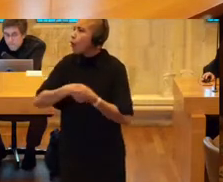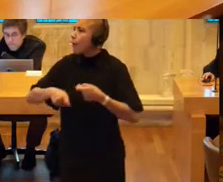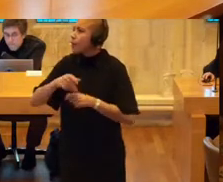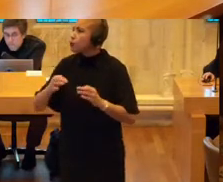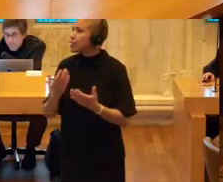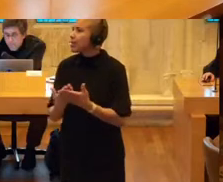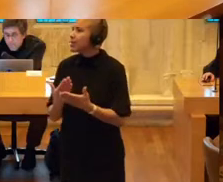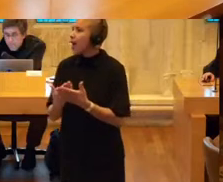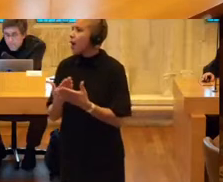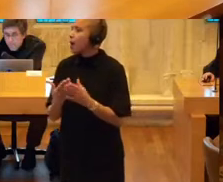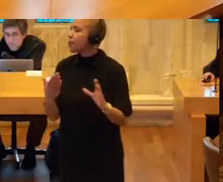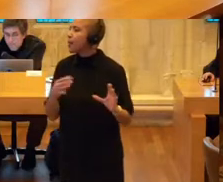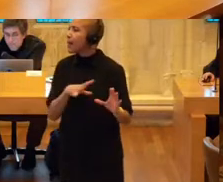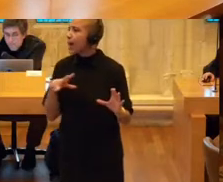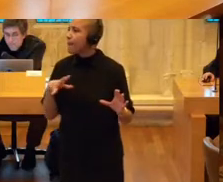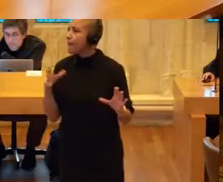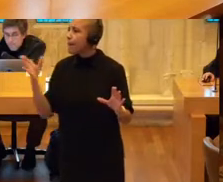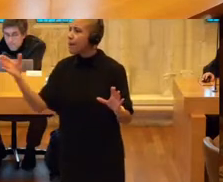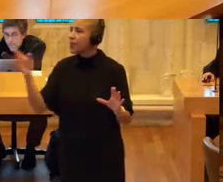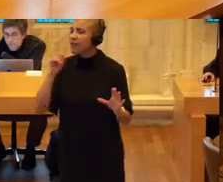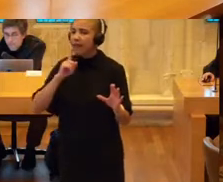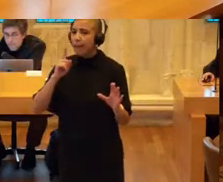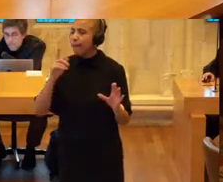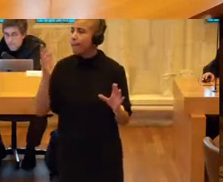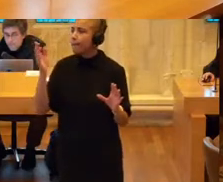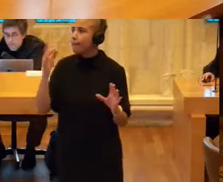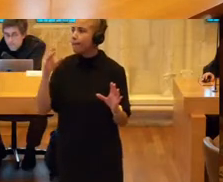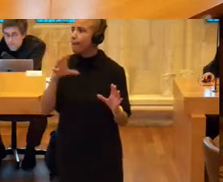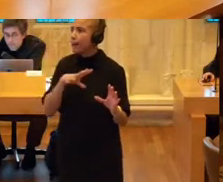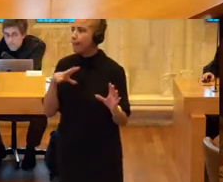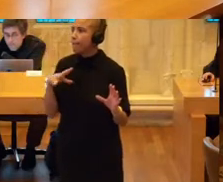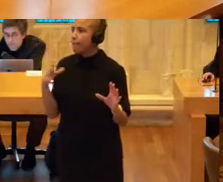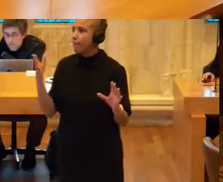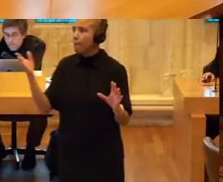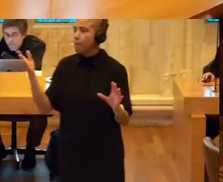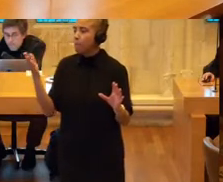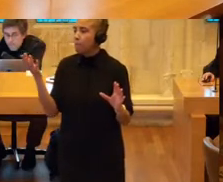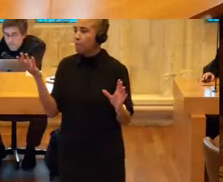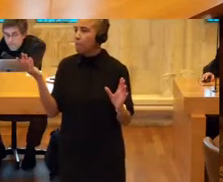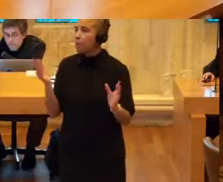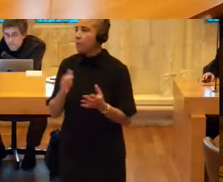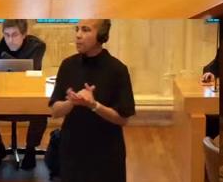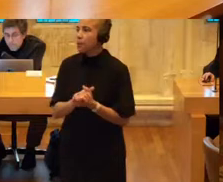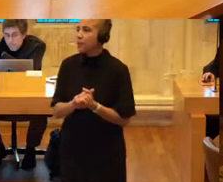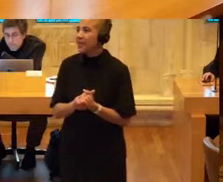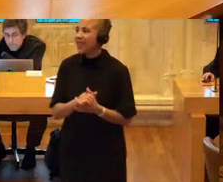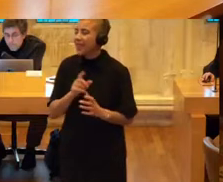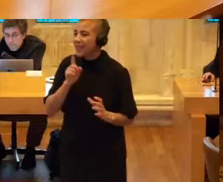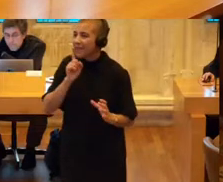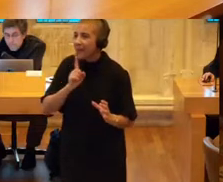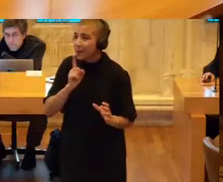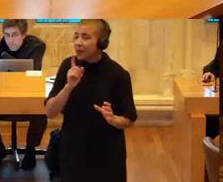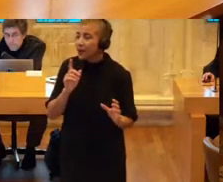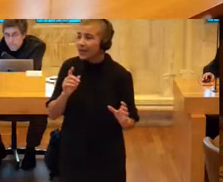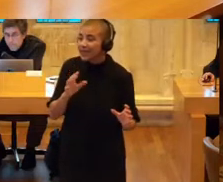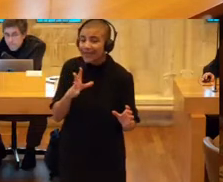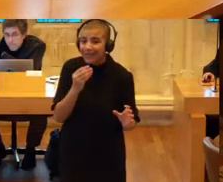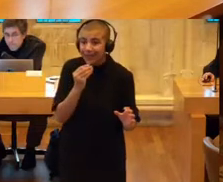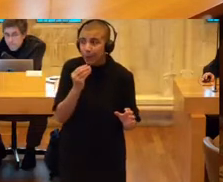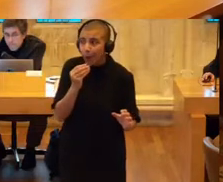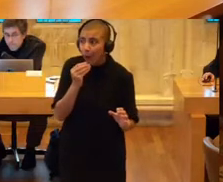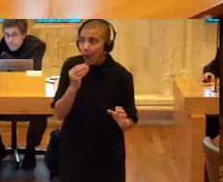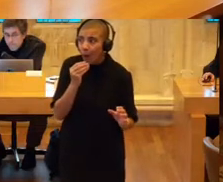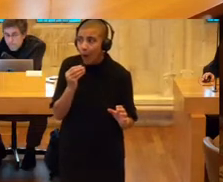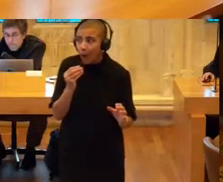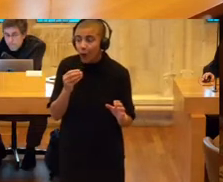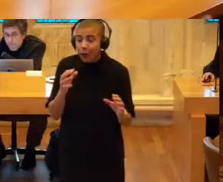dans la continuité. C'est bon ? Oui, si je peux me permettre,